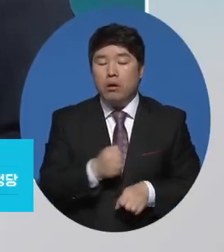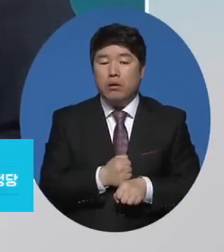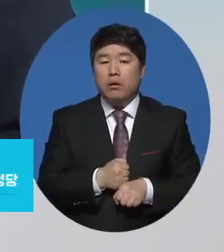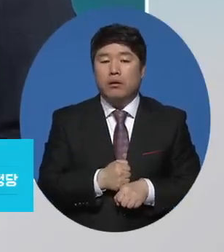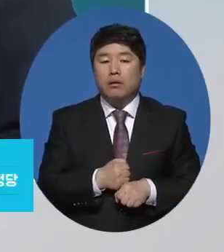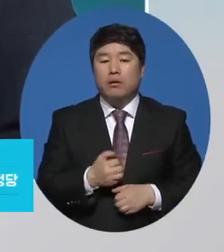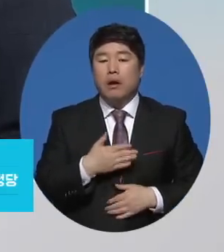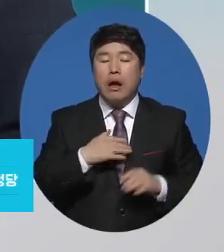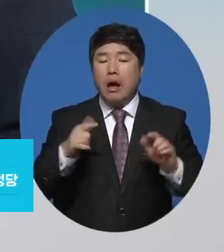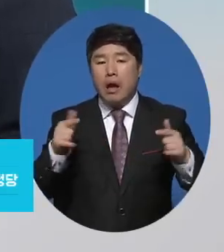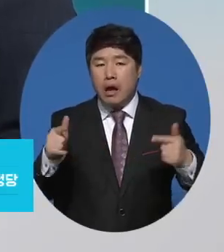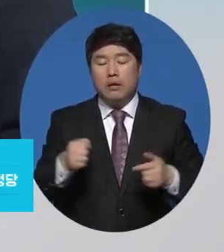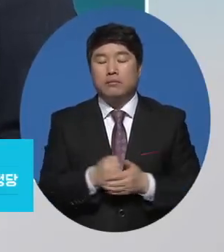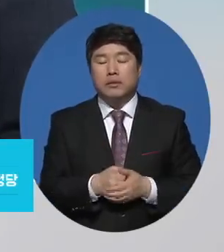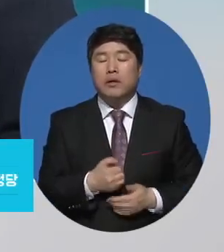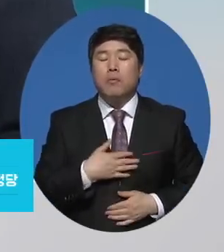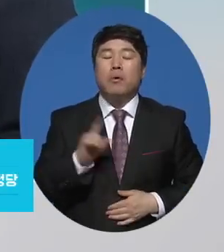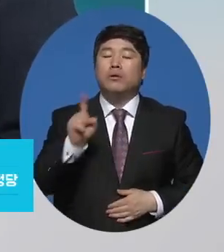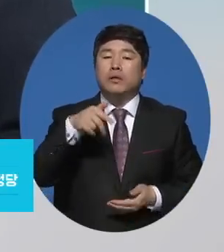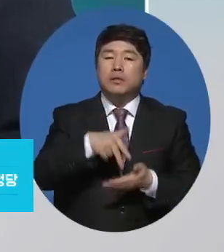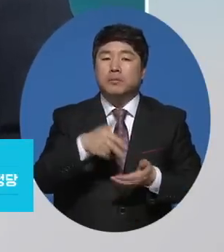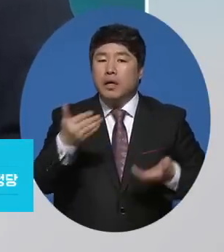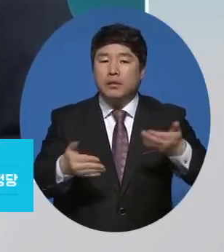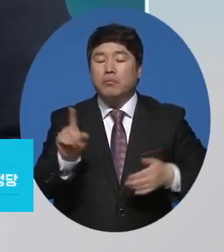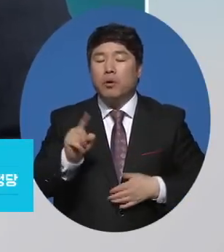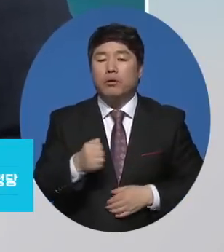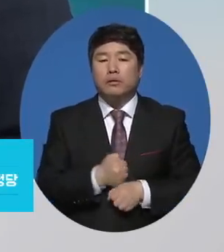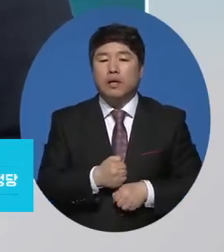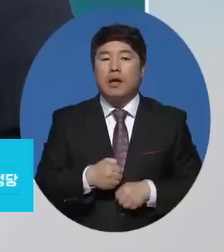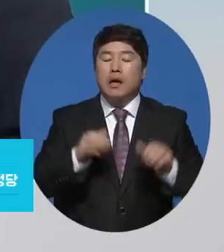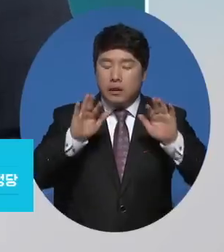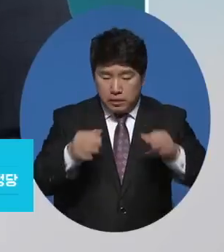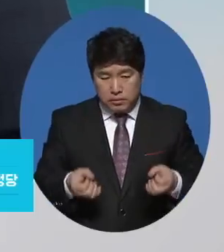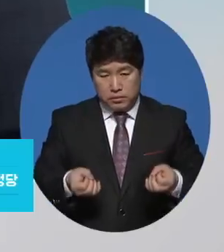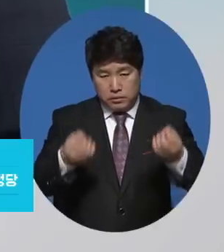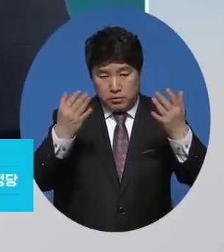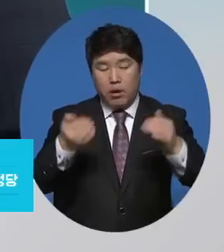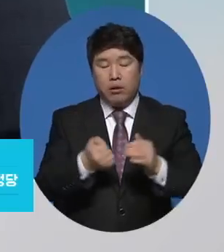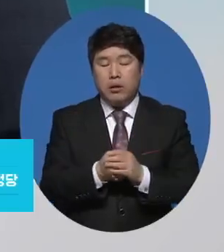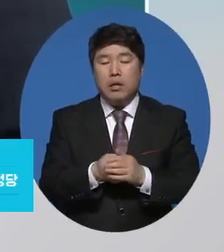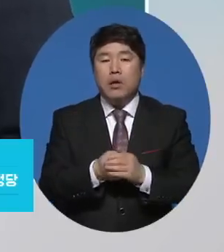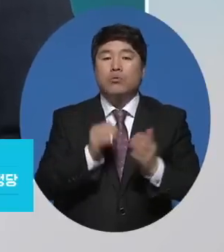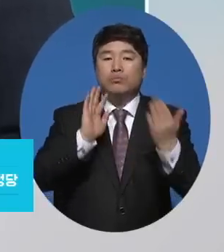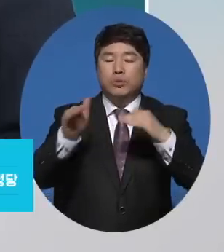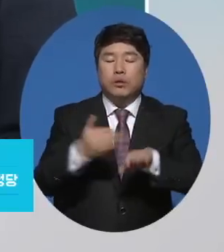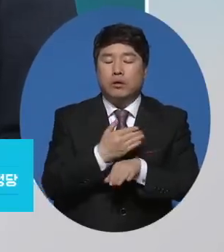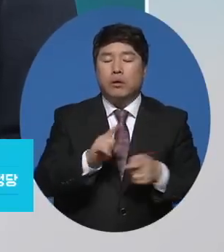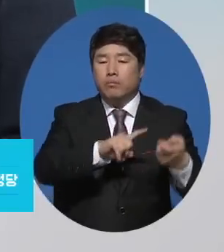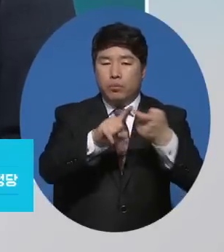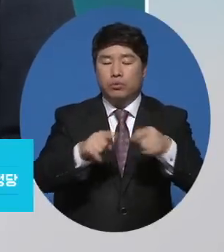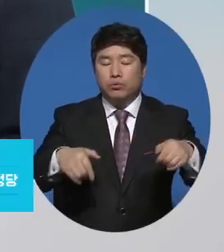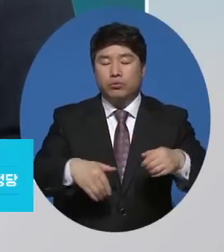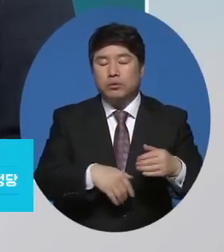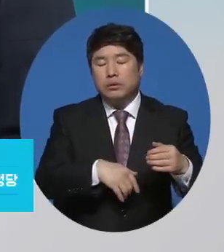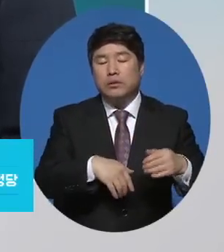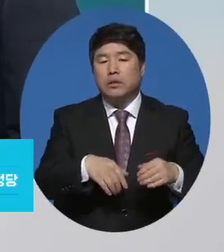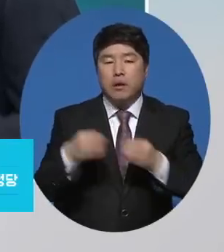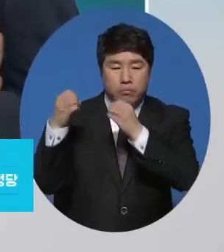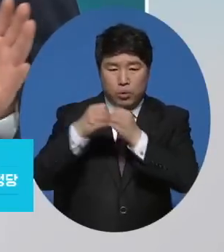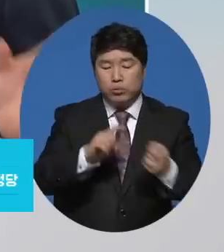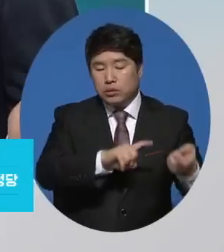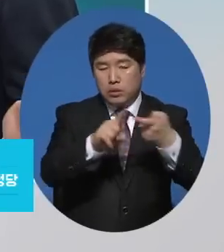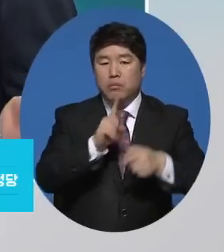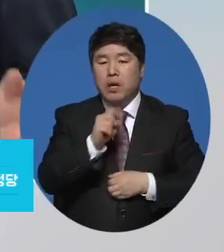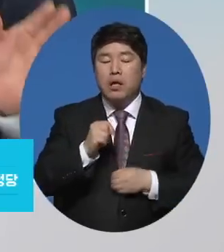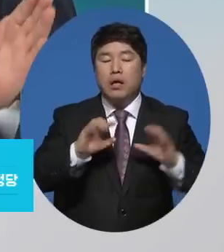도대체 어떤 입장 차이인지 말씀을 듣고 싶 설 연휴 직후부터 보수부 단이라 이야기를 한 거는 국민의당 자유한국당 양쪽에 다